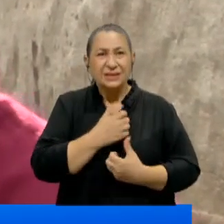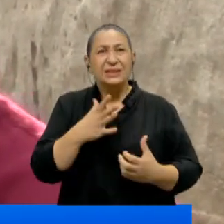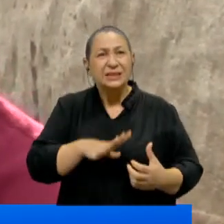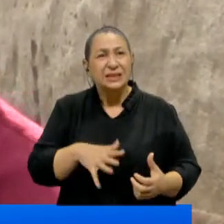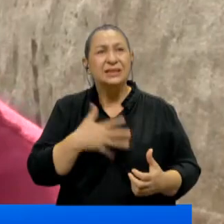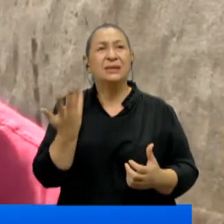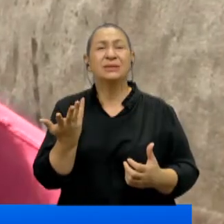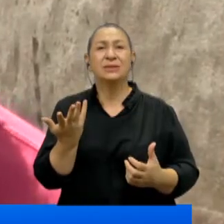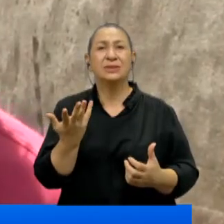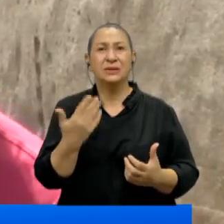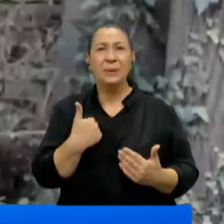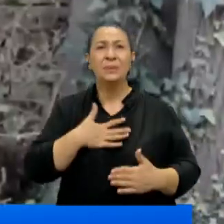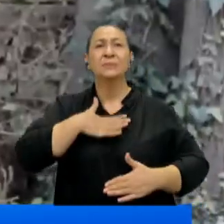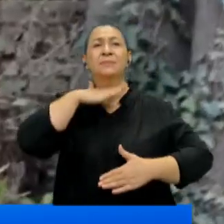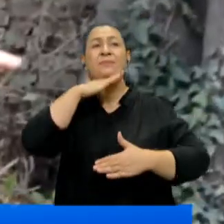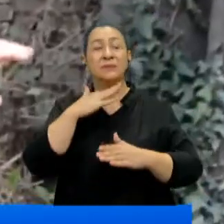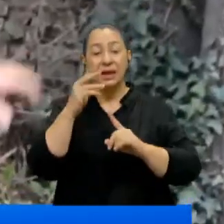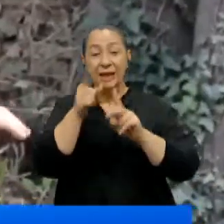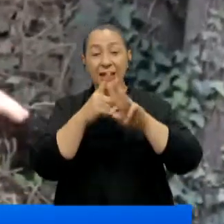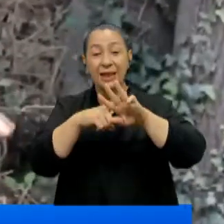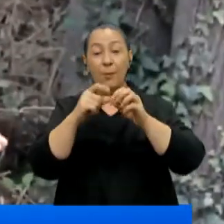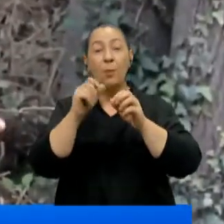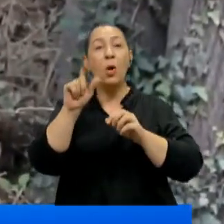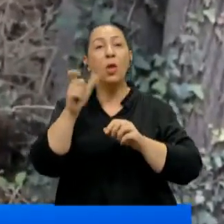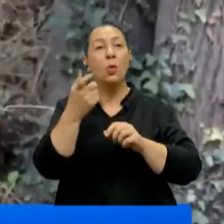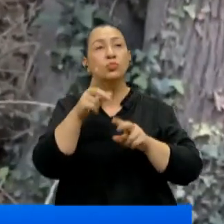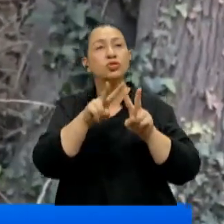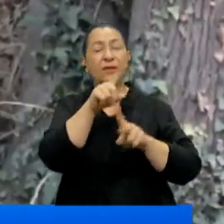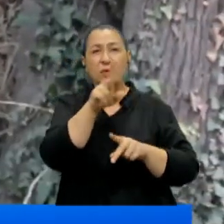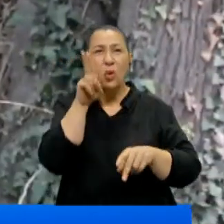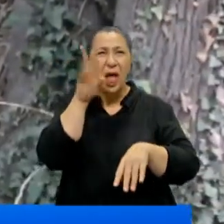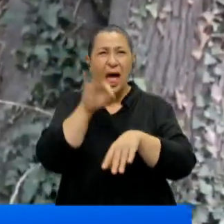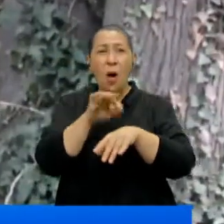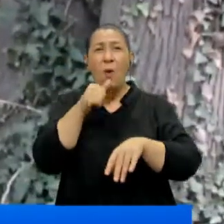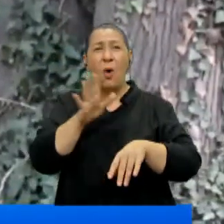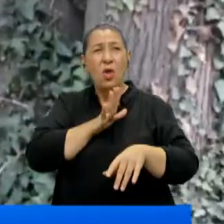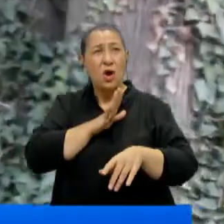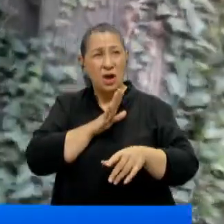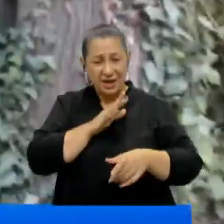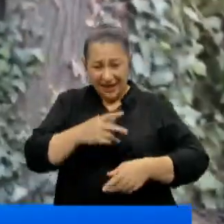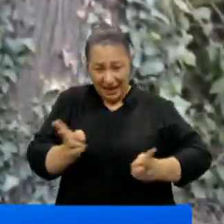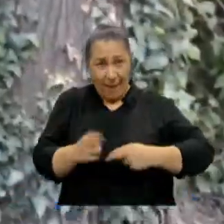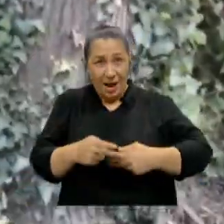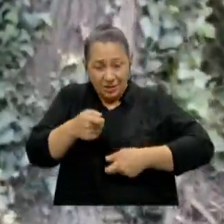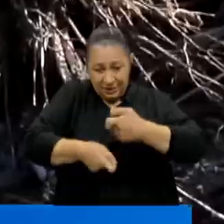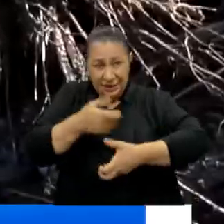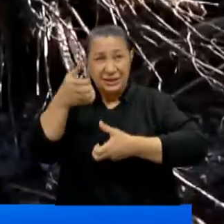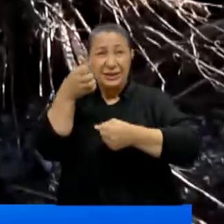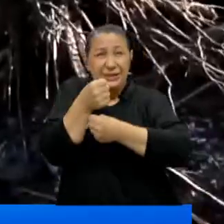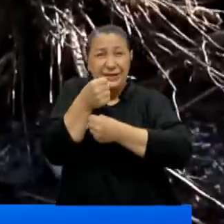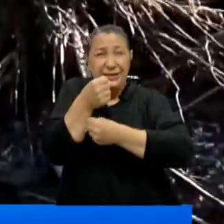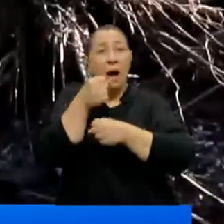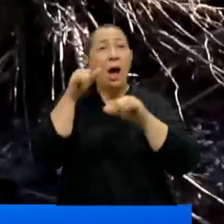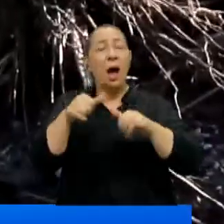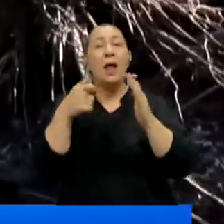istemez doluyoruz. İnebolu'da Mustafa Yurdakul'sa son anda oğlunun ona sarkıttığı kemerini asılarak hayata tutundu. Aynı